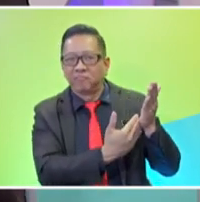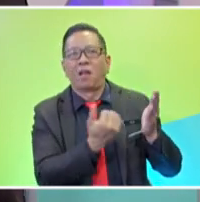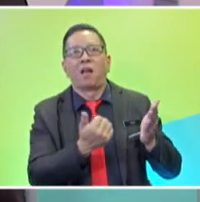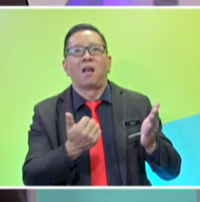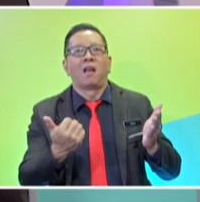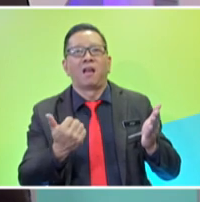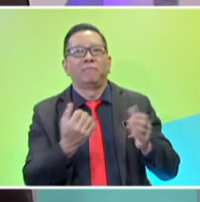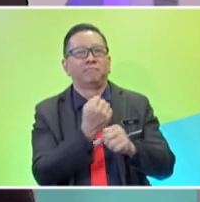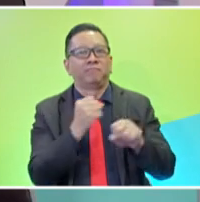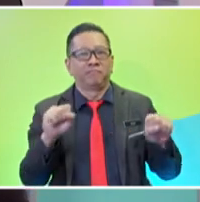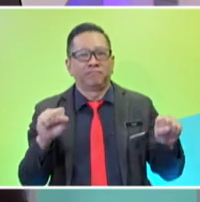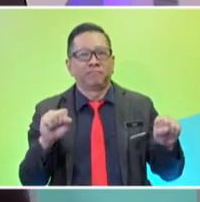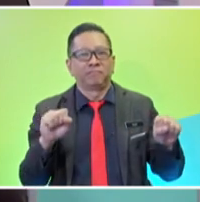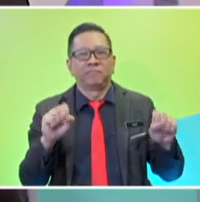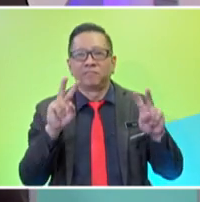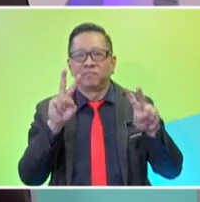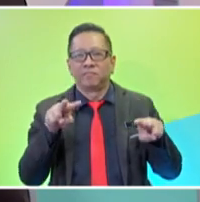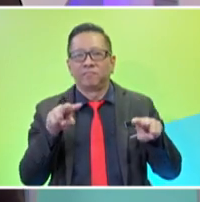tersedia ya